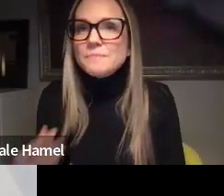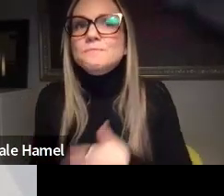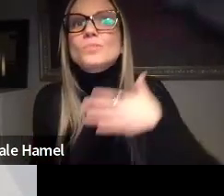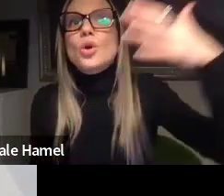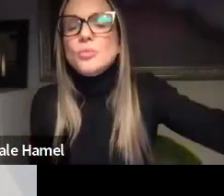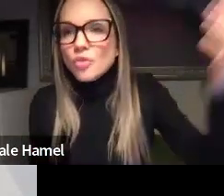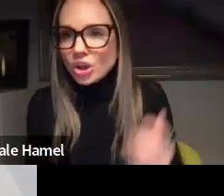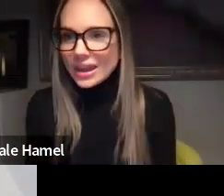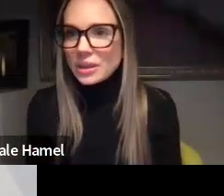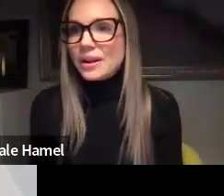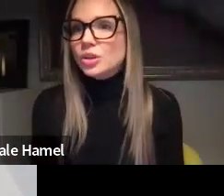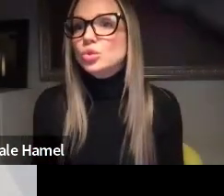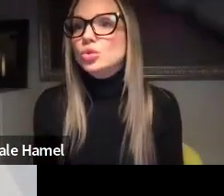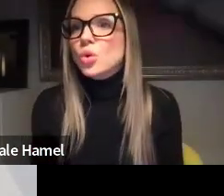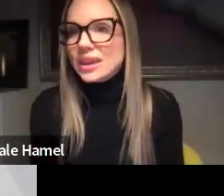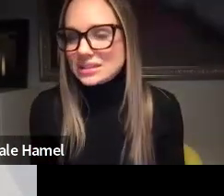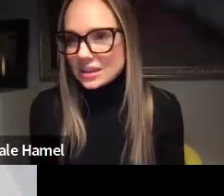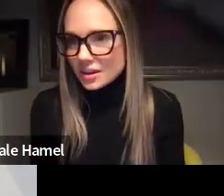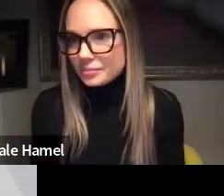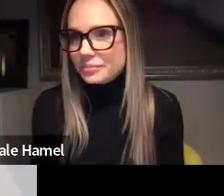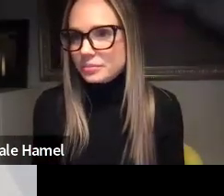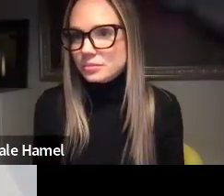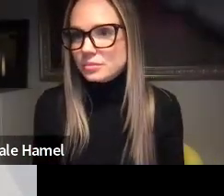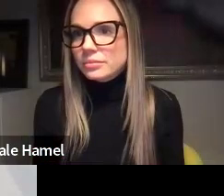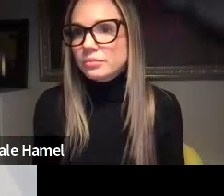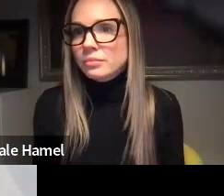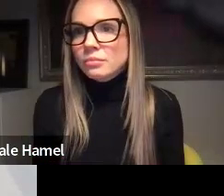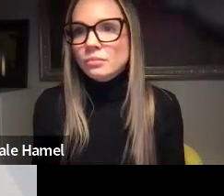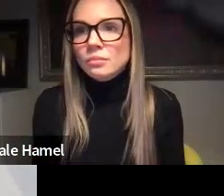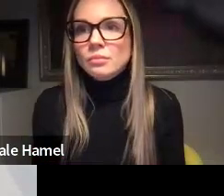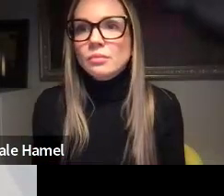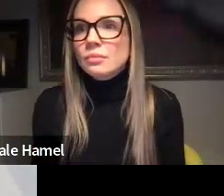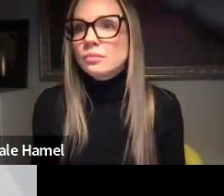parfaitement, on va pouvoir le garder pendant 2, 3, 4, 5 ans.